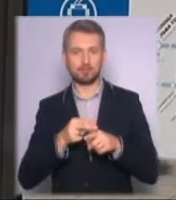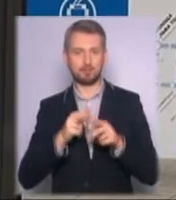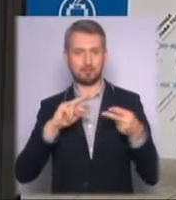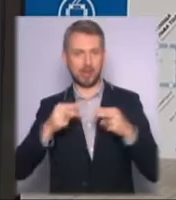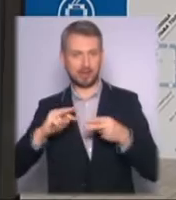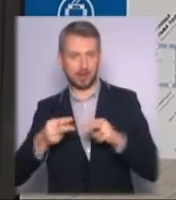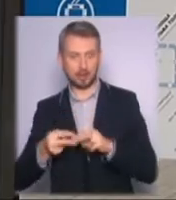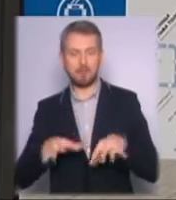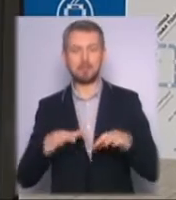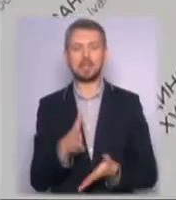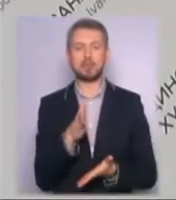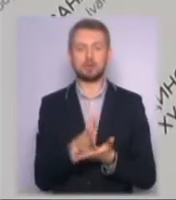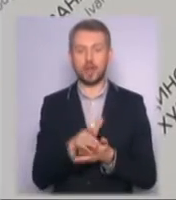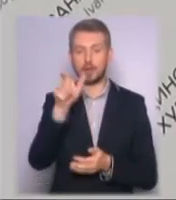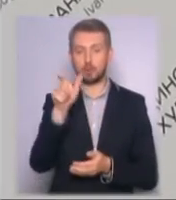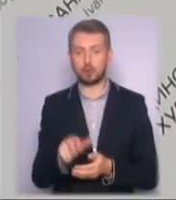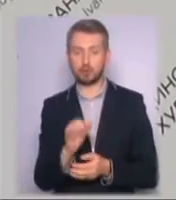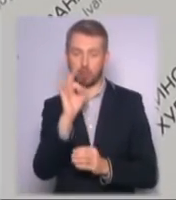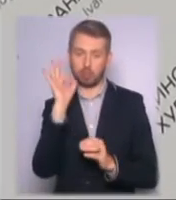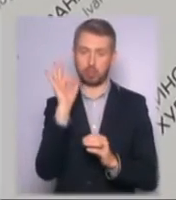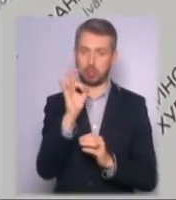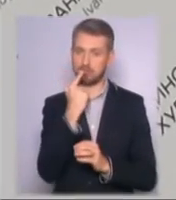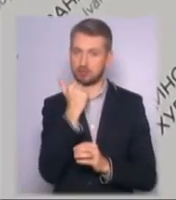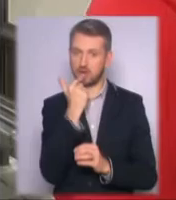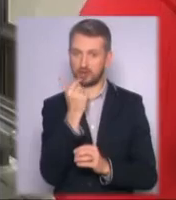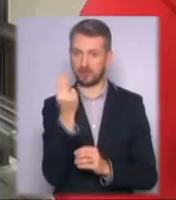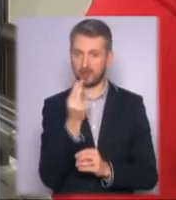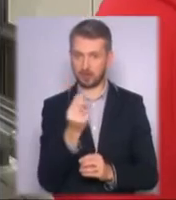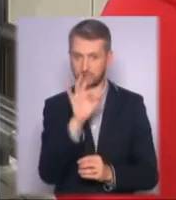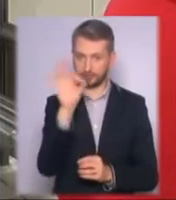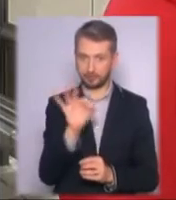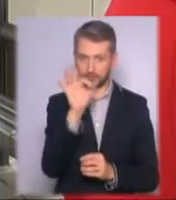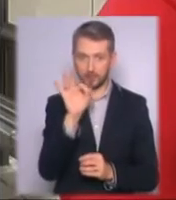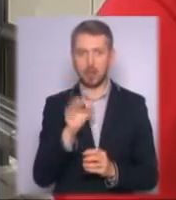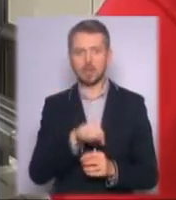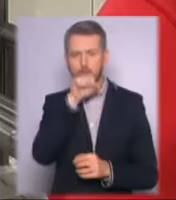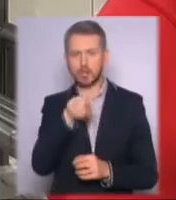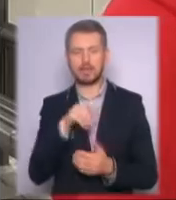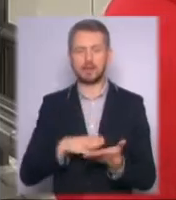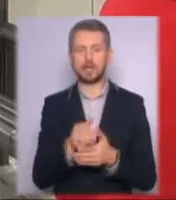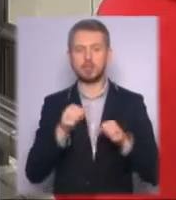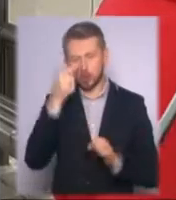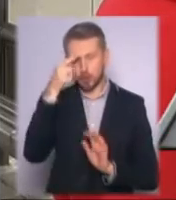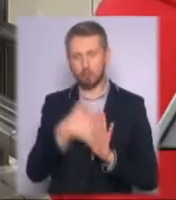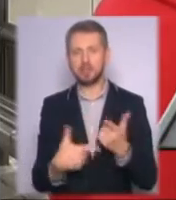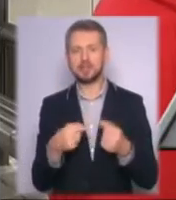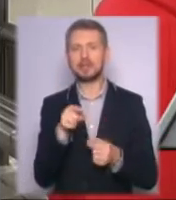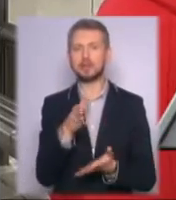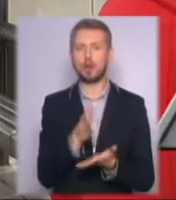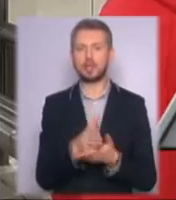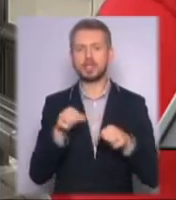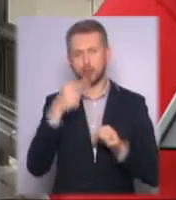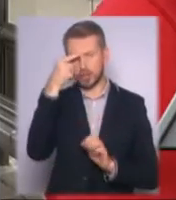Місце перебування пасажира позначене великим яскравим кільцем. Завдяки цій карті можна зрозуміти, де ти знаходишся. Можна зрозуміти,